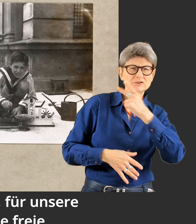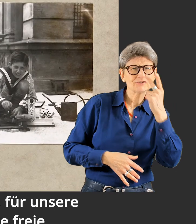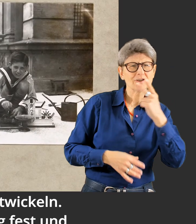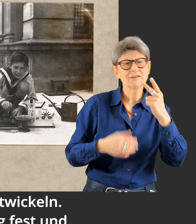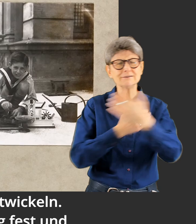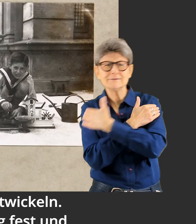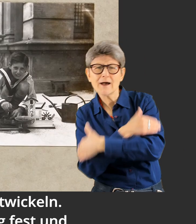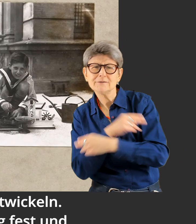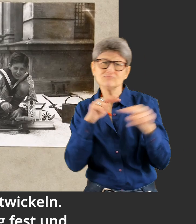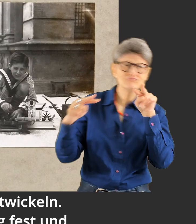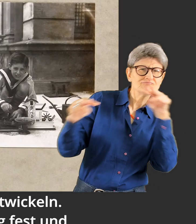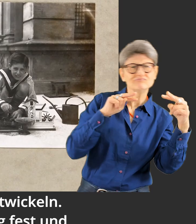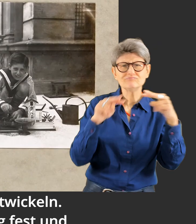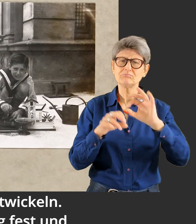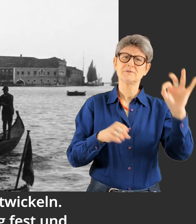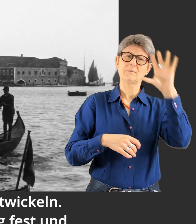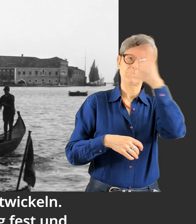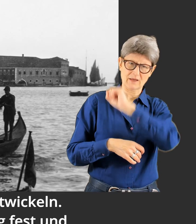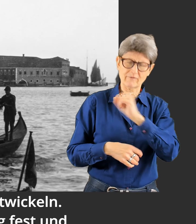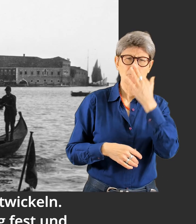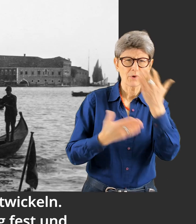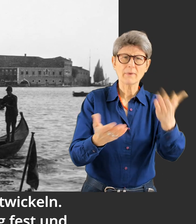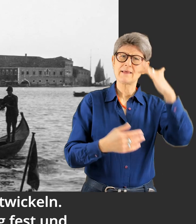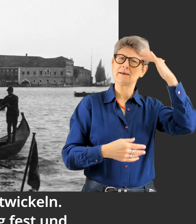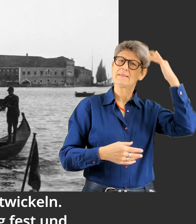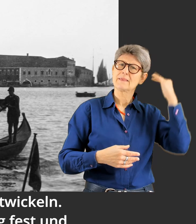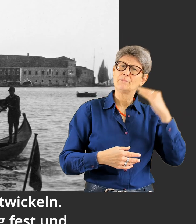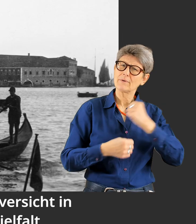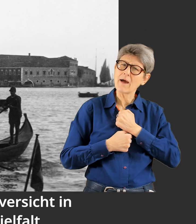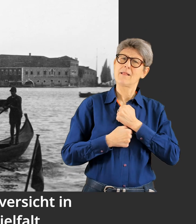unsere freie Gesellschaft im Jetzt zu entwickeln. Halten wir diese Erinnerungen fest